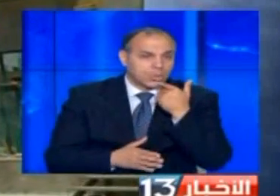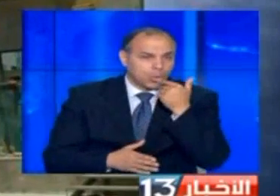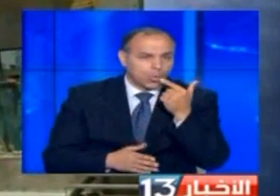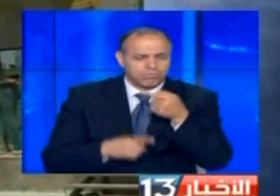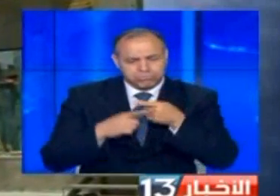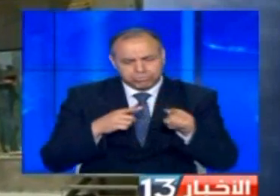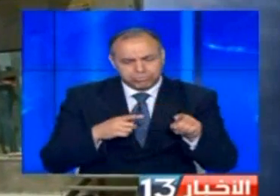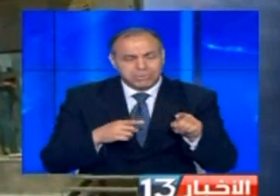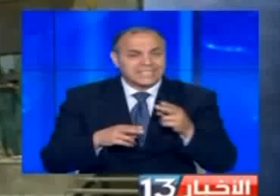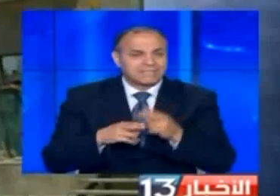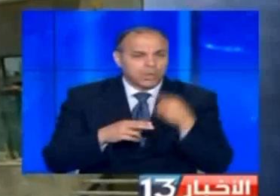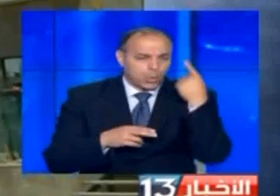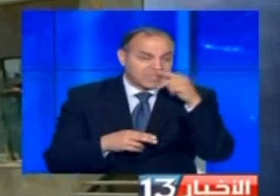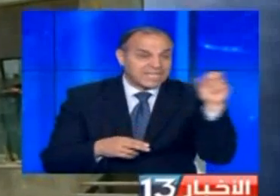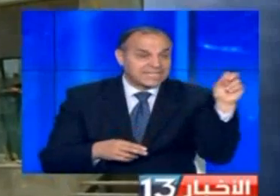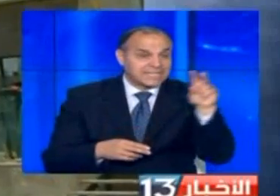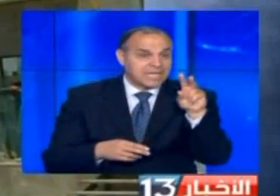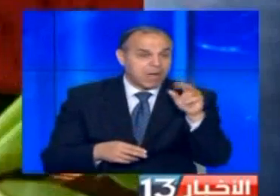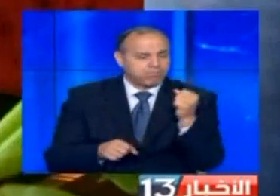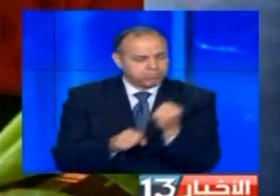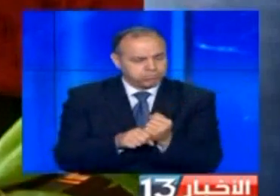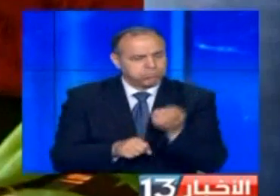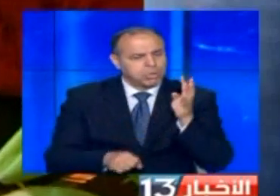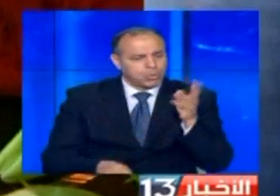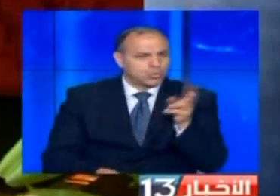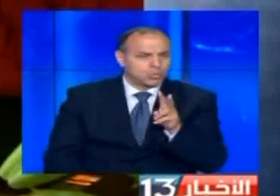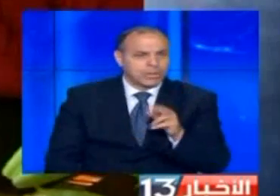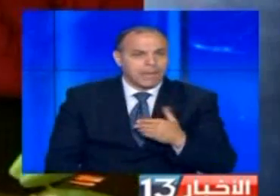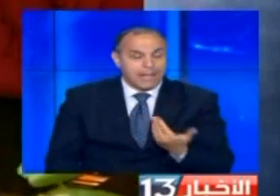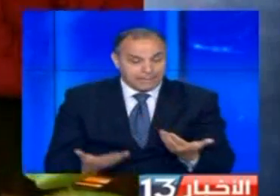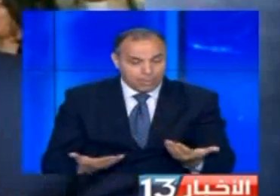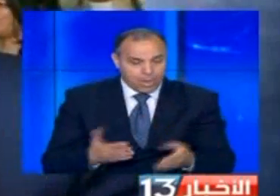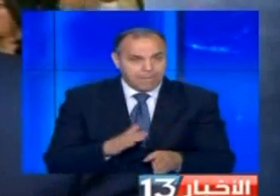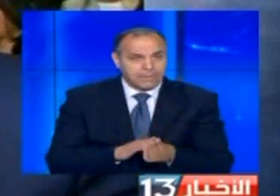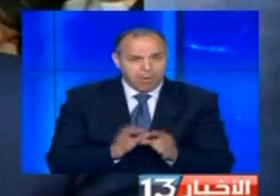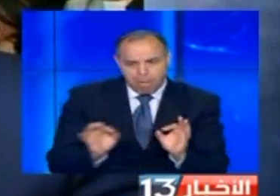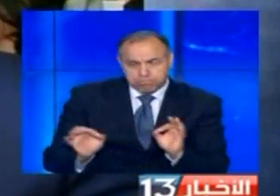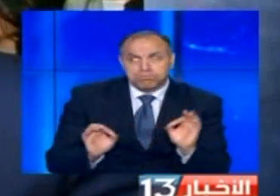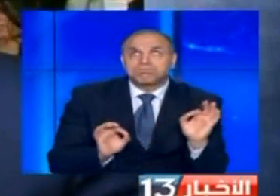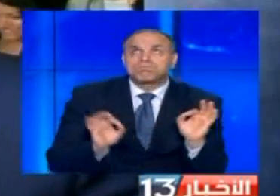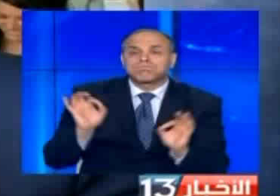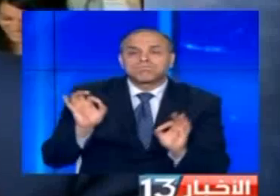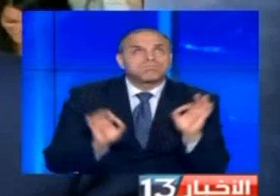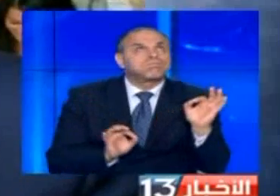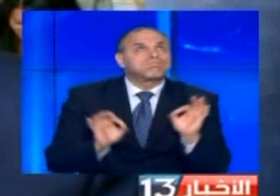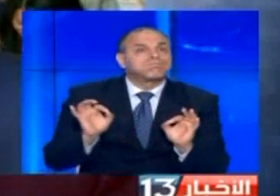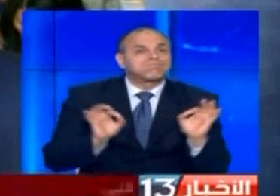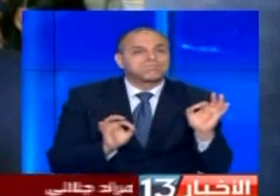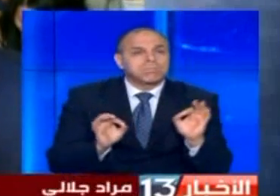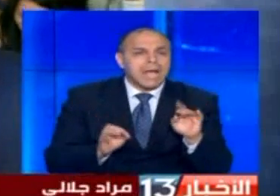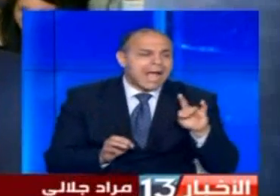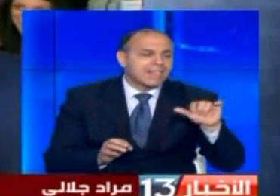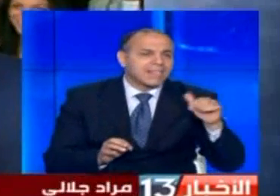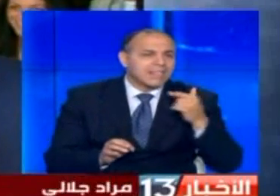مختلفه على سفقس كوجهه لسياحه الاعمال والندوات بدينا بالاركت موديرن ارت يعني هايك ما